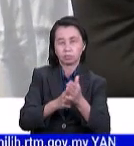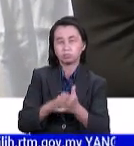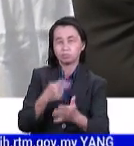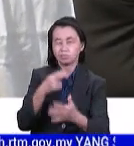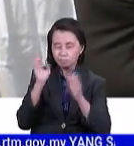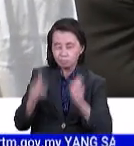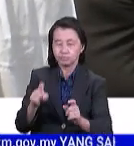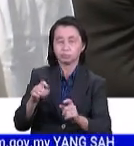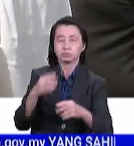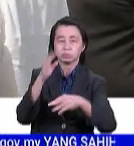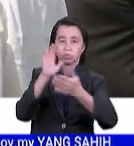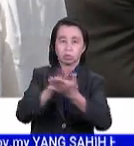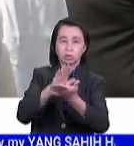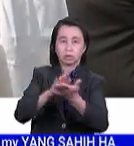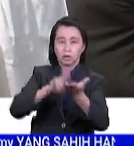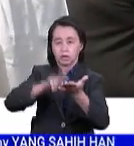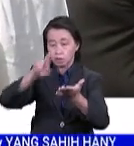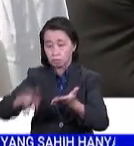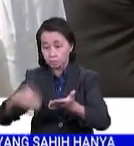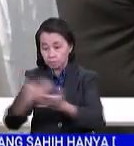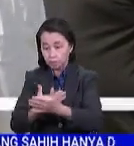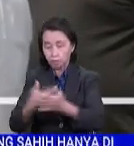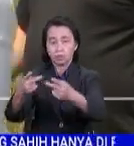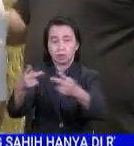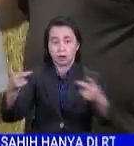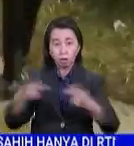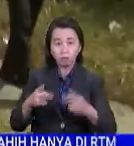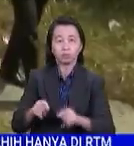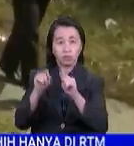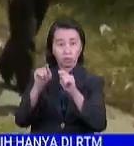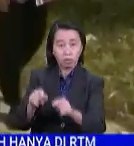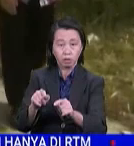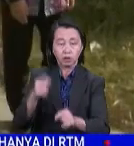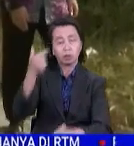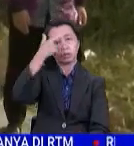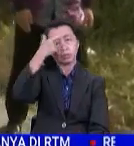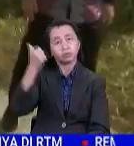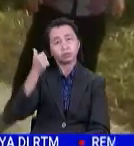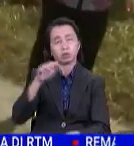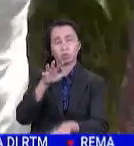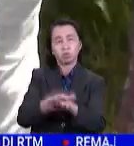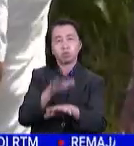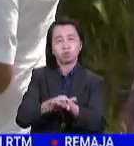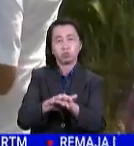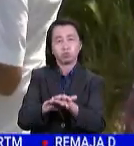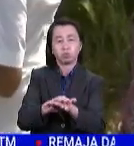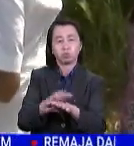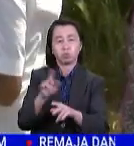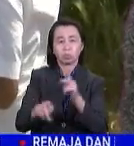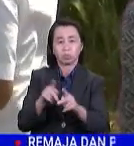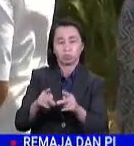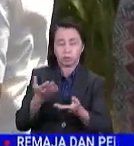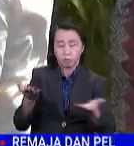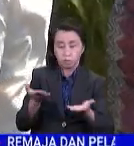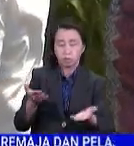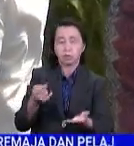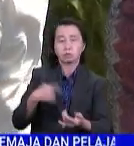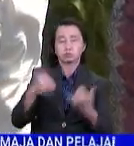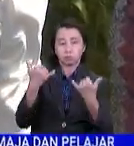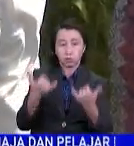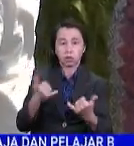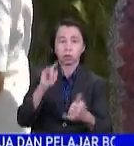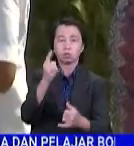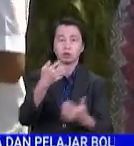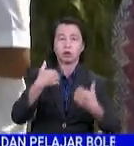mendesak pembinaan sebuah sekolah rendah baharu di kawasan tersebut. Ini berikutan kepesatan pembangunan di Kemuyang yang setakat ini